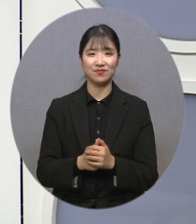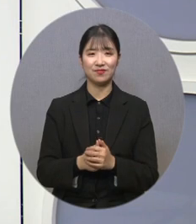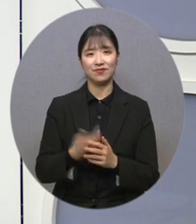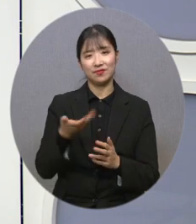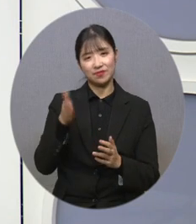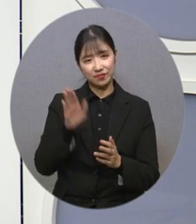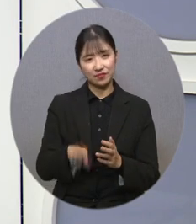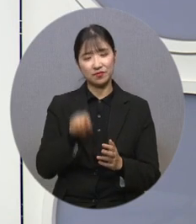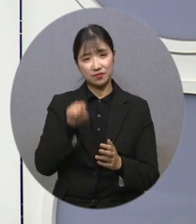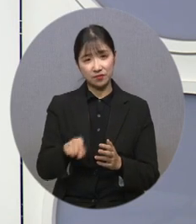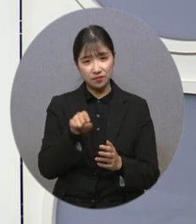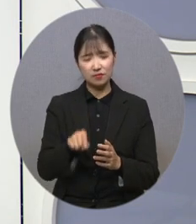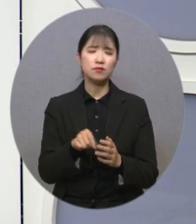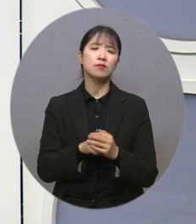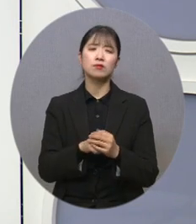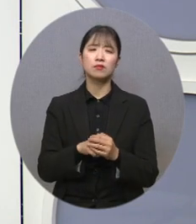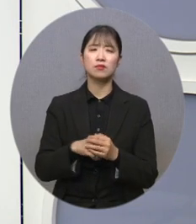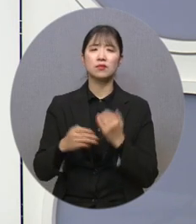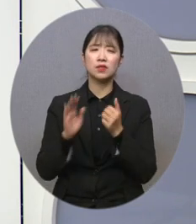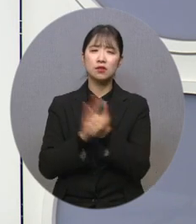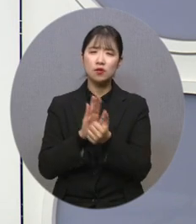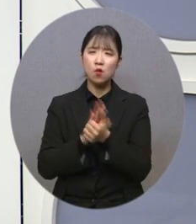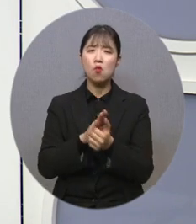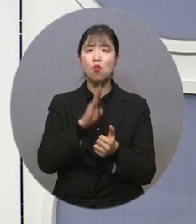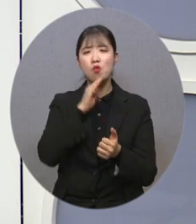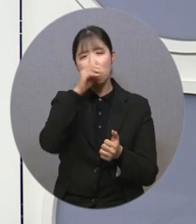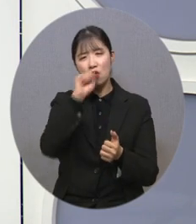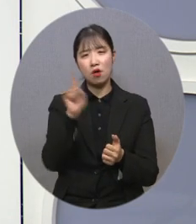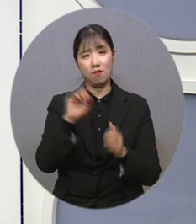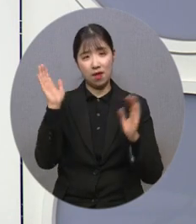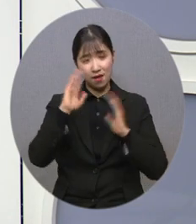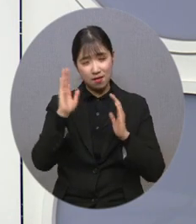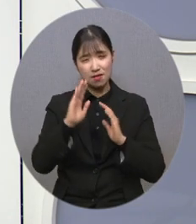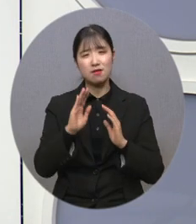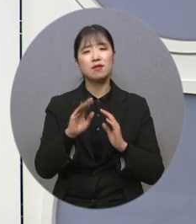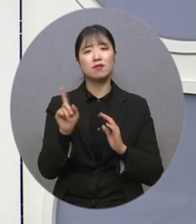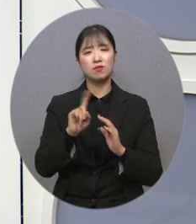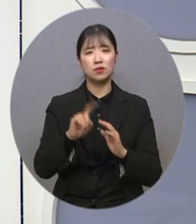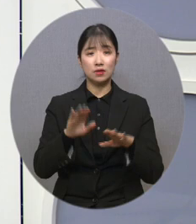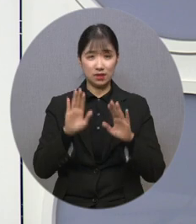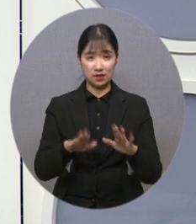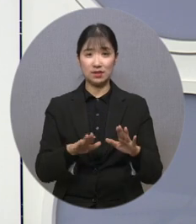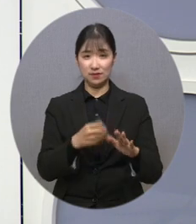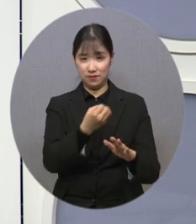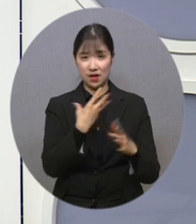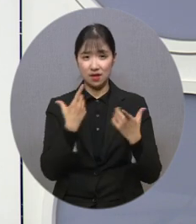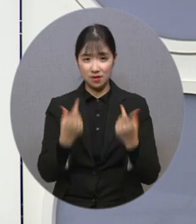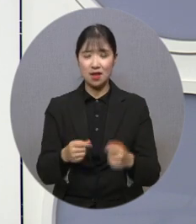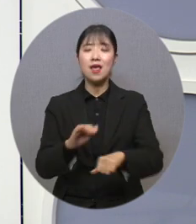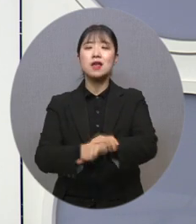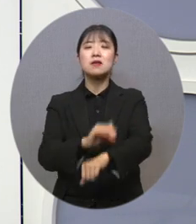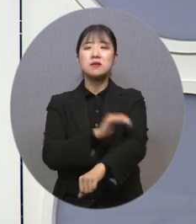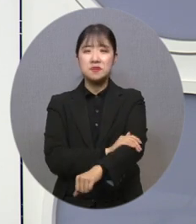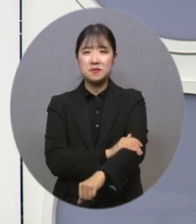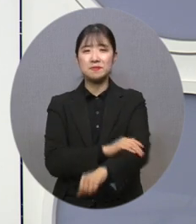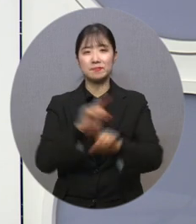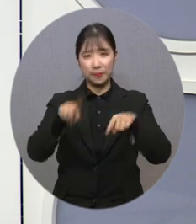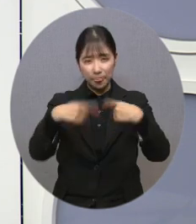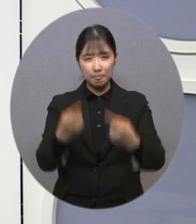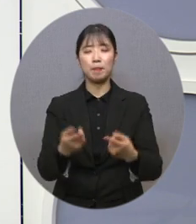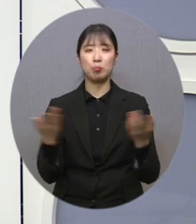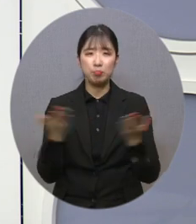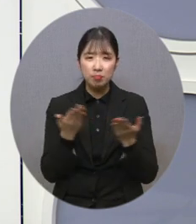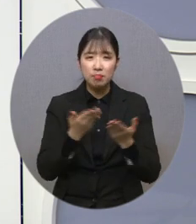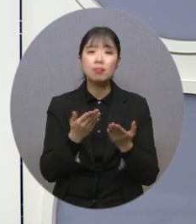그런데 이 제도가 상당히 좋은 것은 학생들이 지금 말씀하신 대로 인턴처럼 기업에 나갑니다. 기업에 나가서